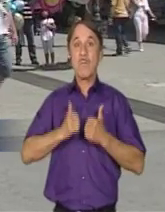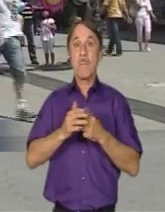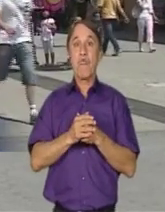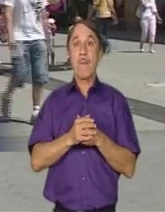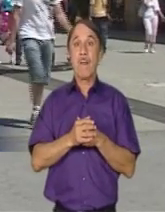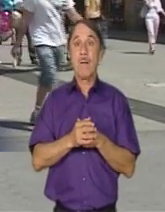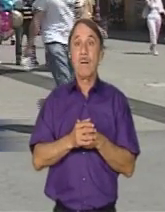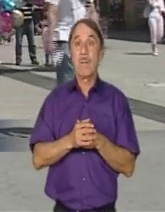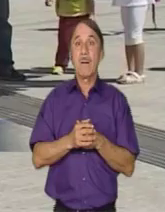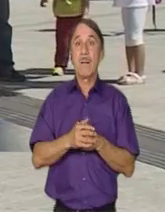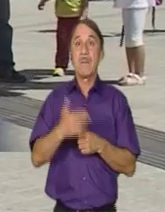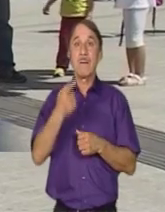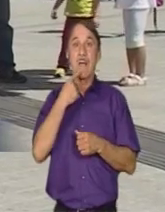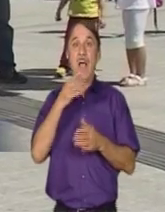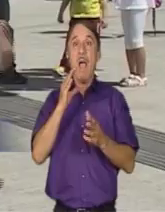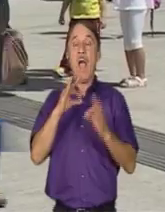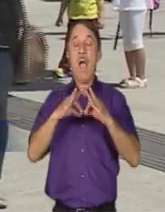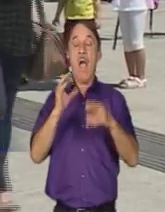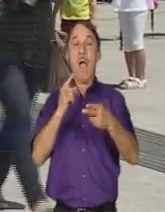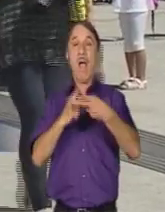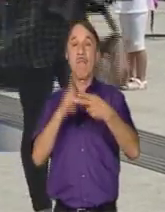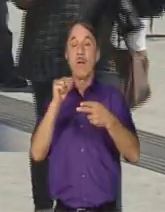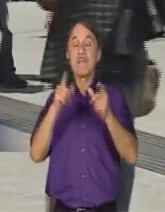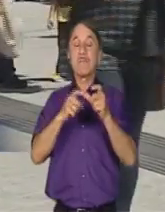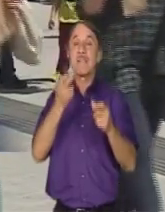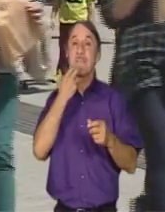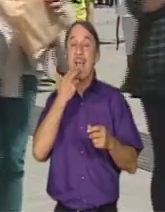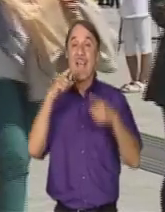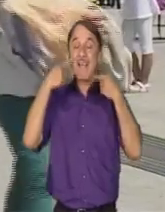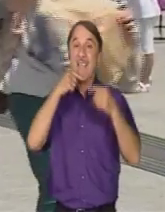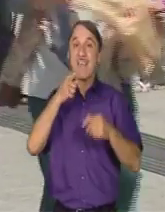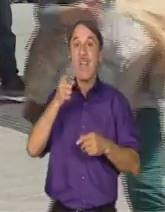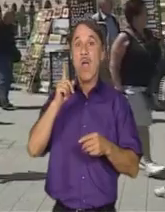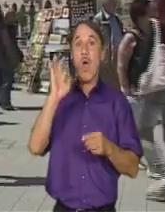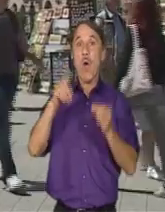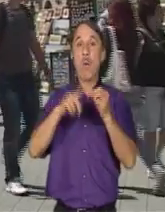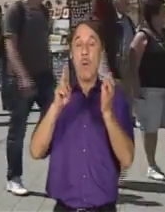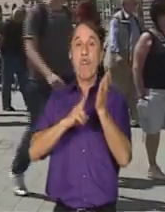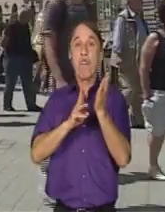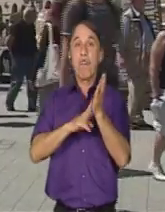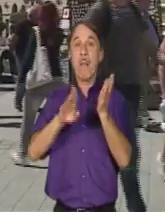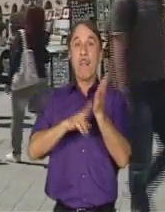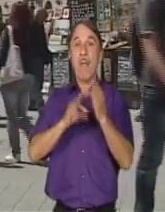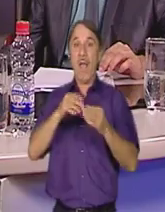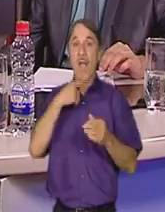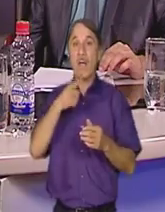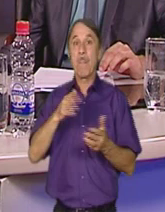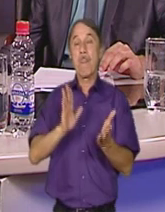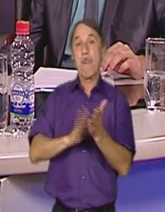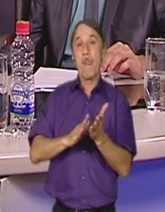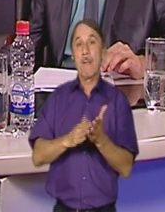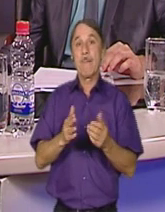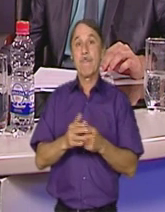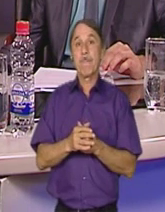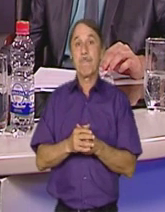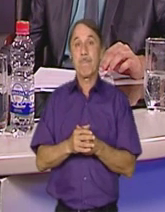kojem živimo, kaže Marković, a primer je aforizam, u doba inflacije svi smo milijarderi, a nikad siromašniji. Sada je, na